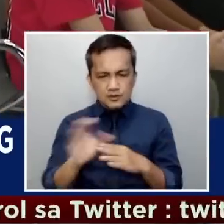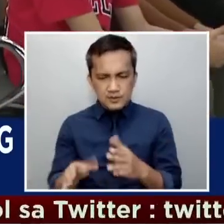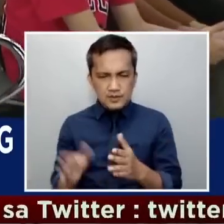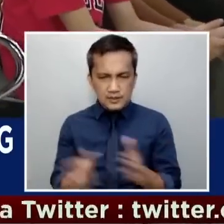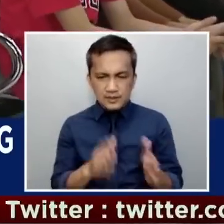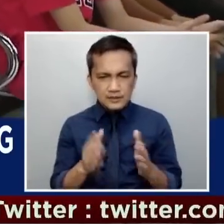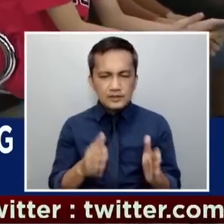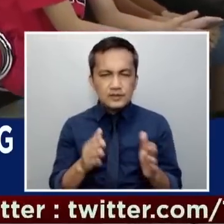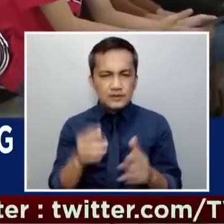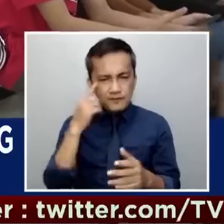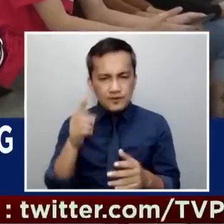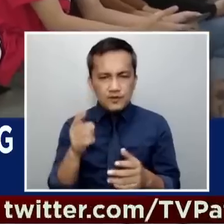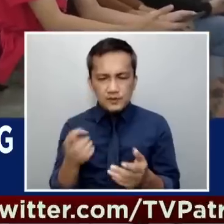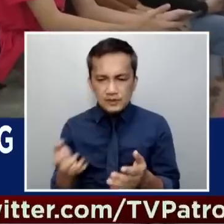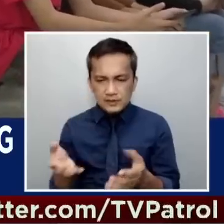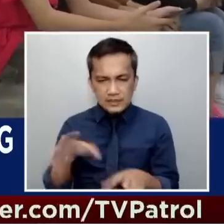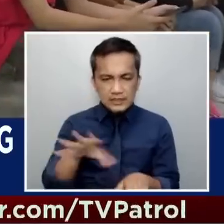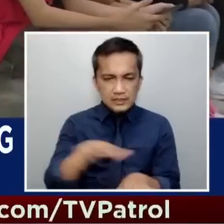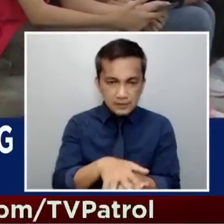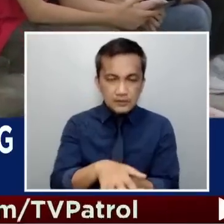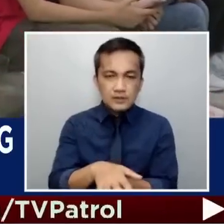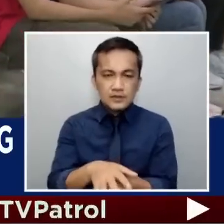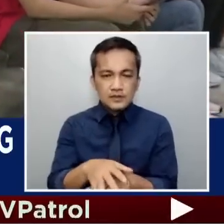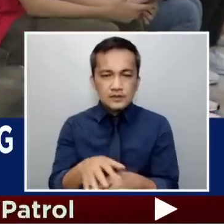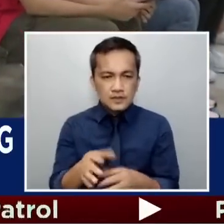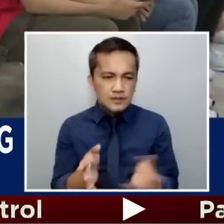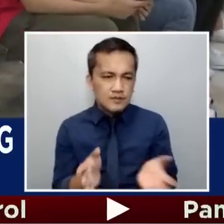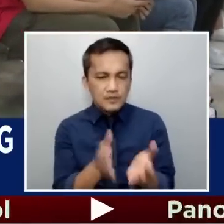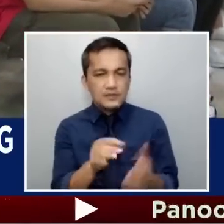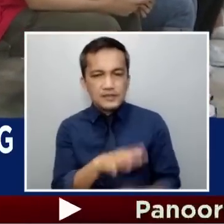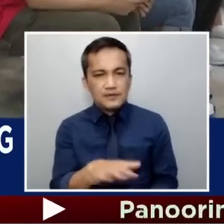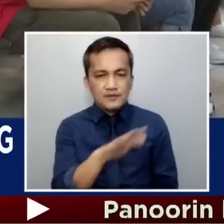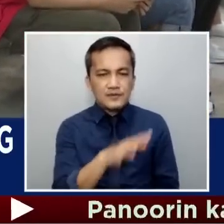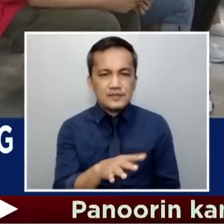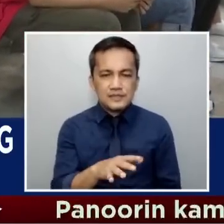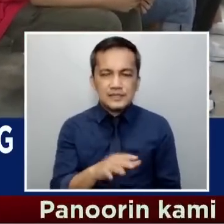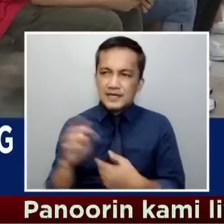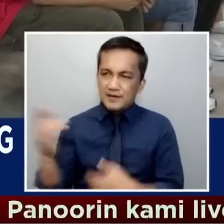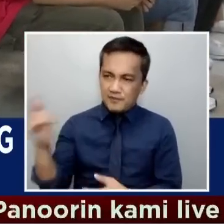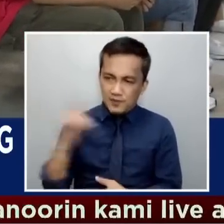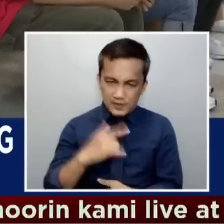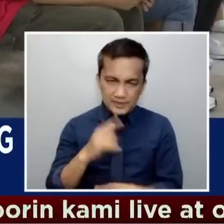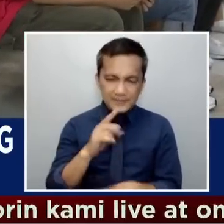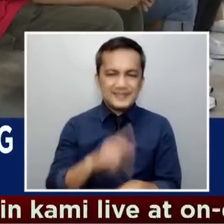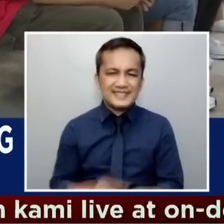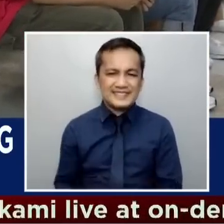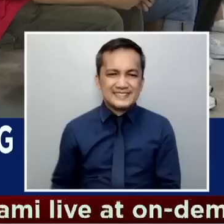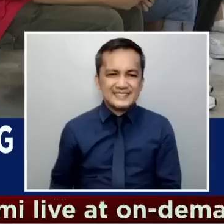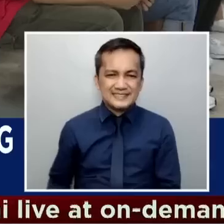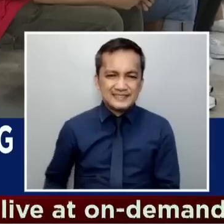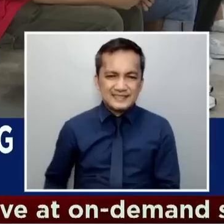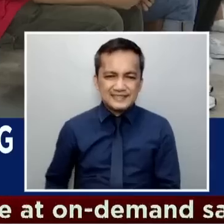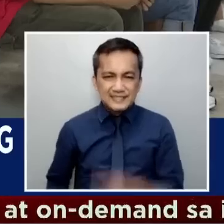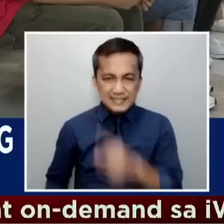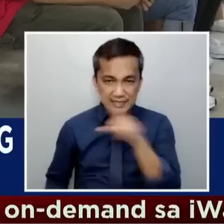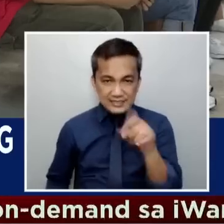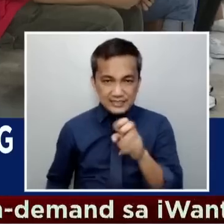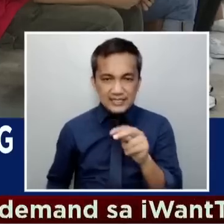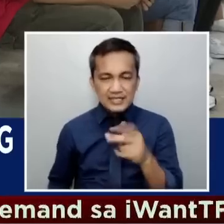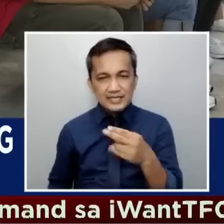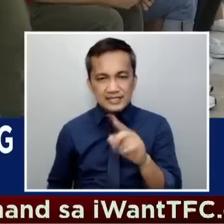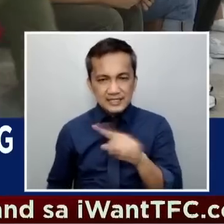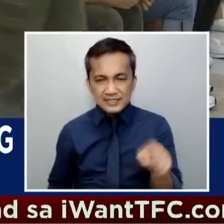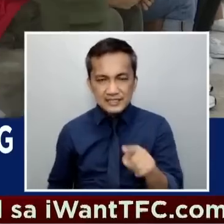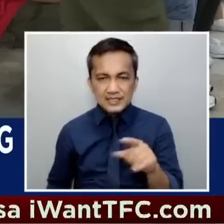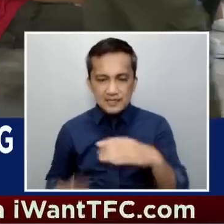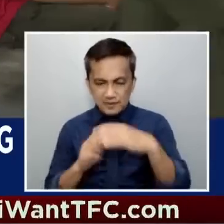sa reintegration para makumbinsi sila na bumalik ng Pilipinas. Zen Hernandez,